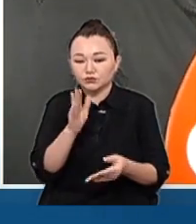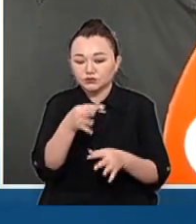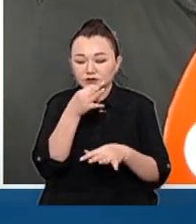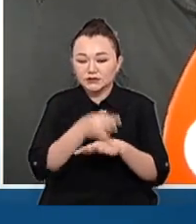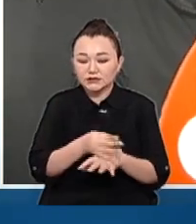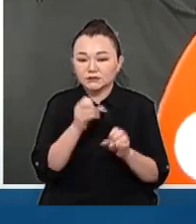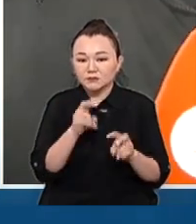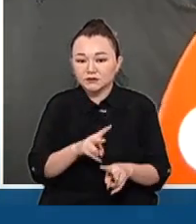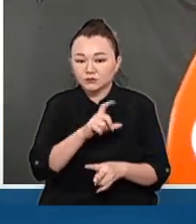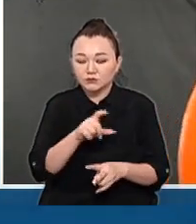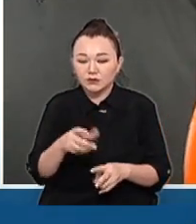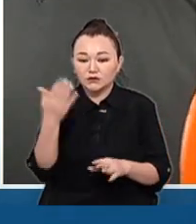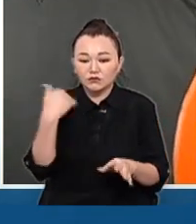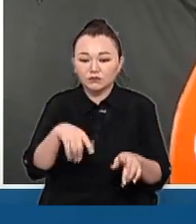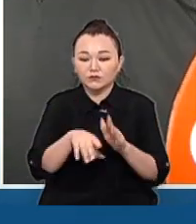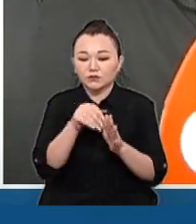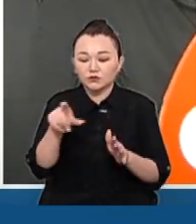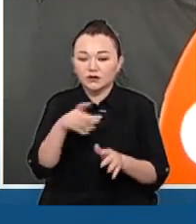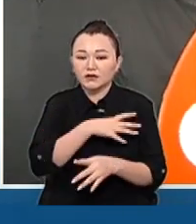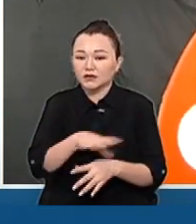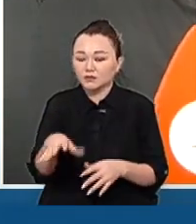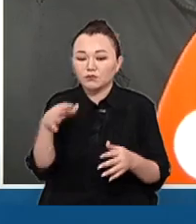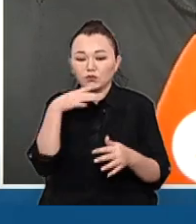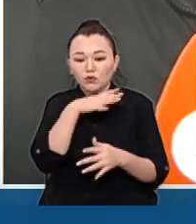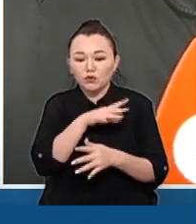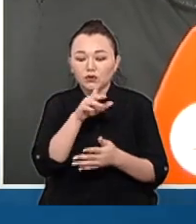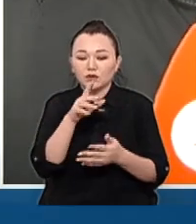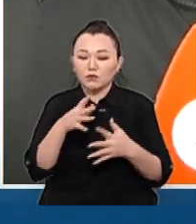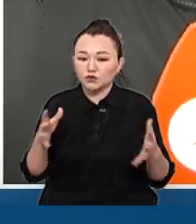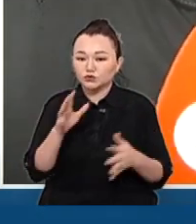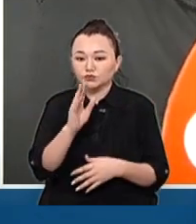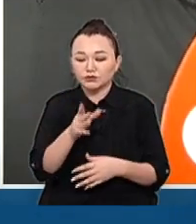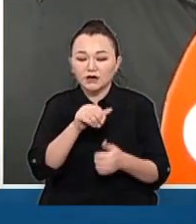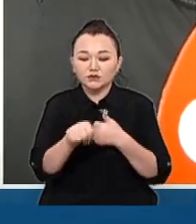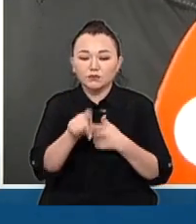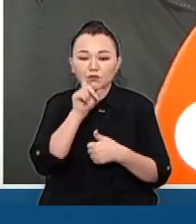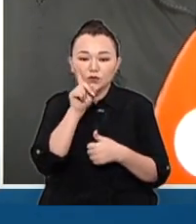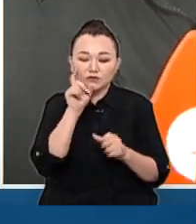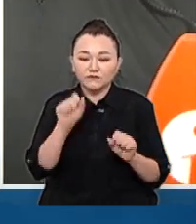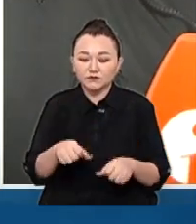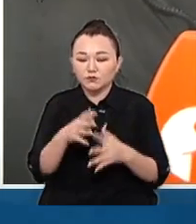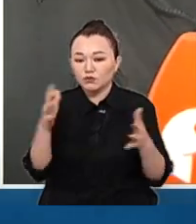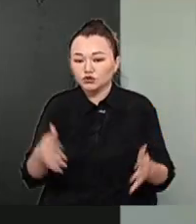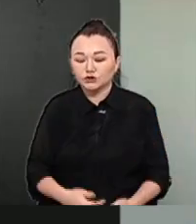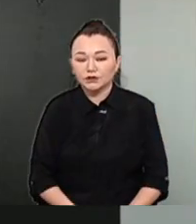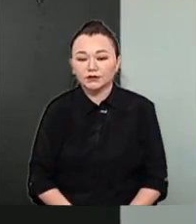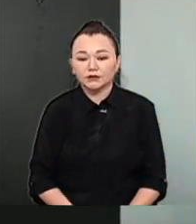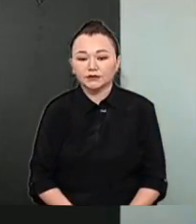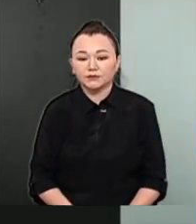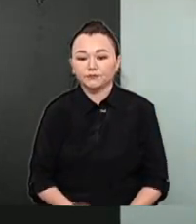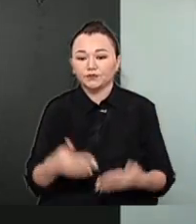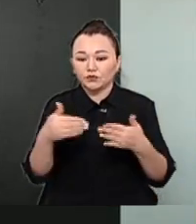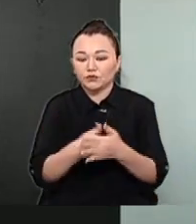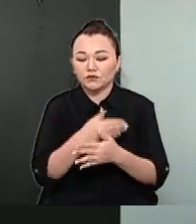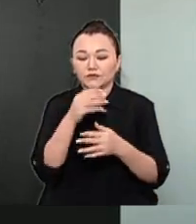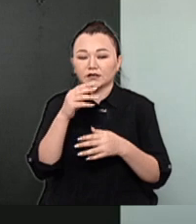Пікірлерінше, мәжілісте бұрын-соңды сайланбаған адамдар көп болуы ықтимал, әсіресе жастар үшін мүмкіншілік мол екен. Жаңа